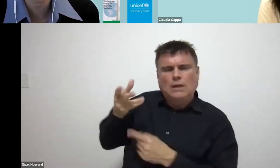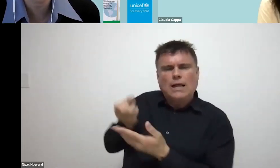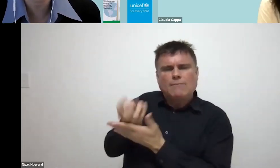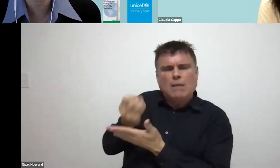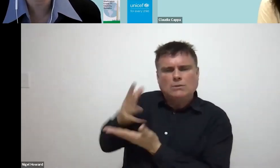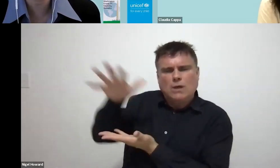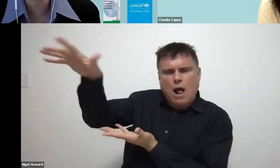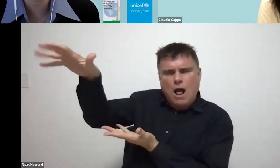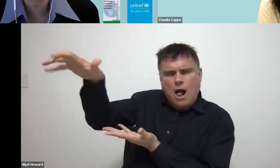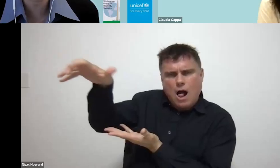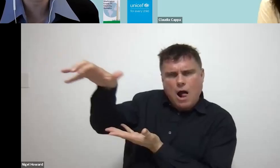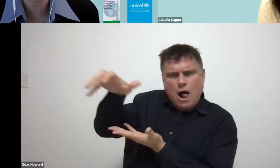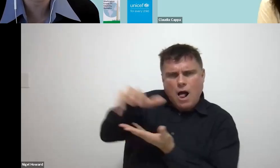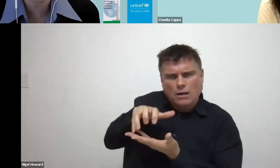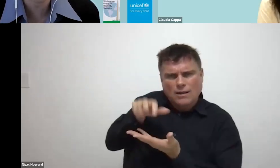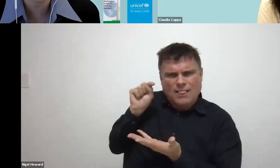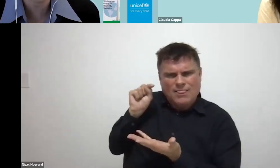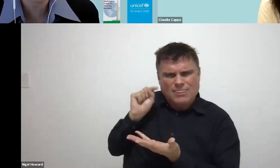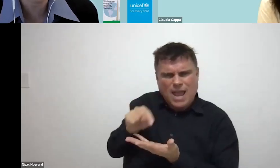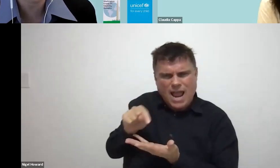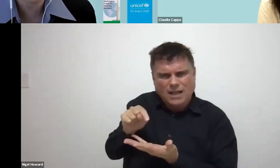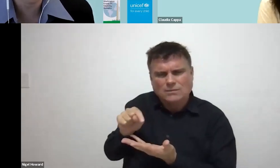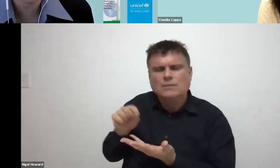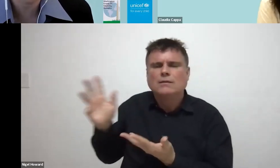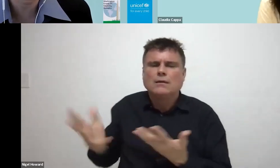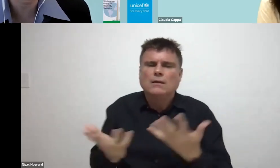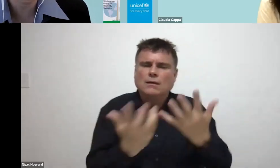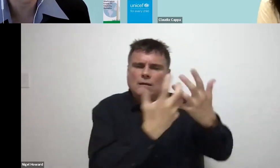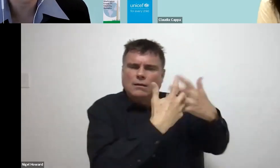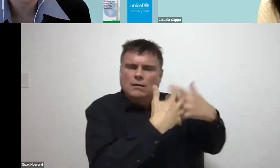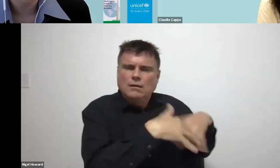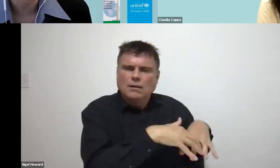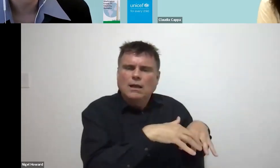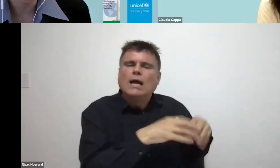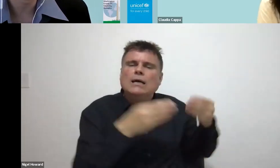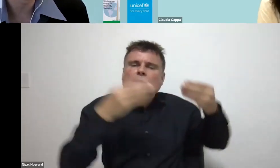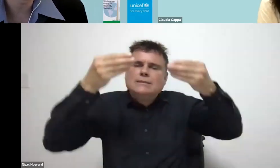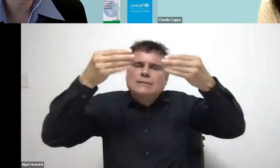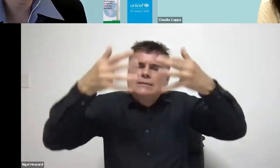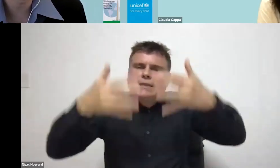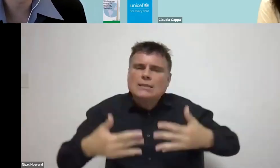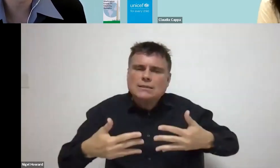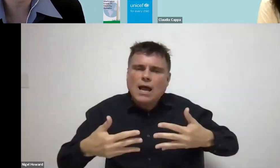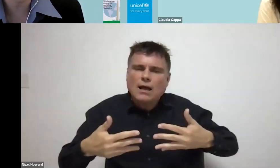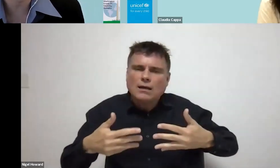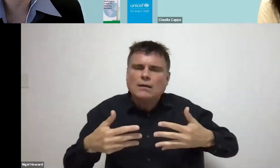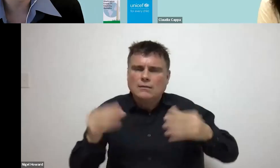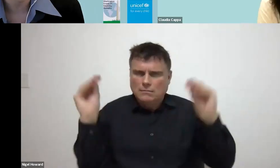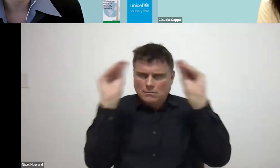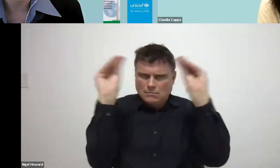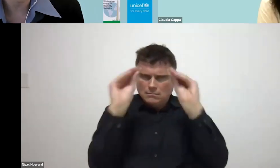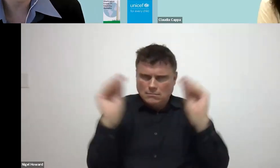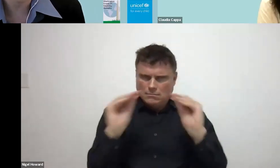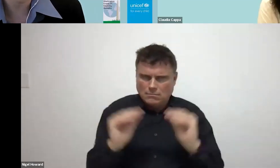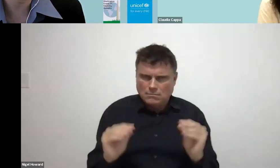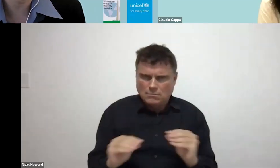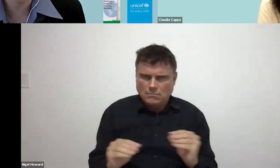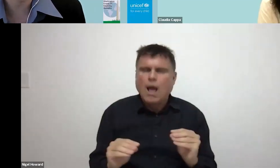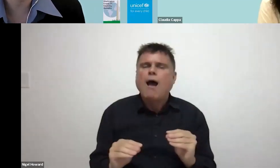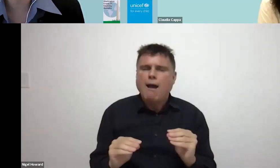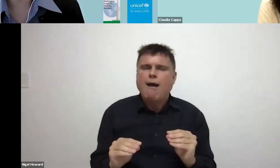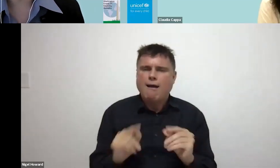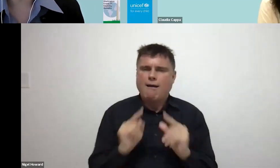d'autres données qui sont ajoutées. Par exemple, surtout la question qu'on a posée avant, est-ce qu'un